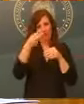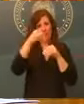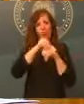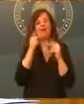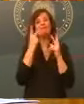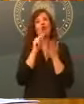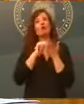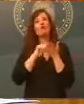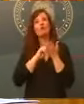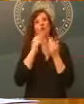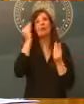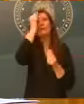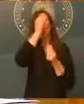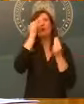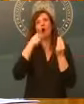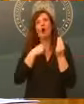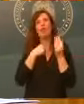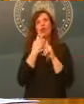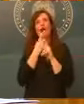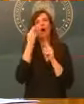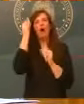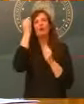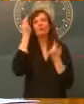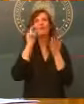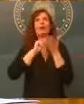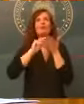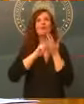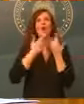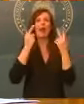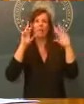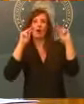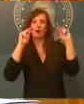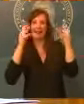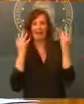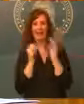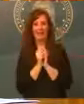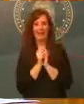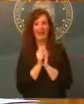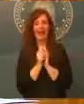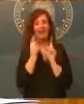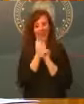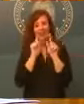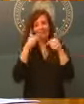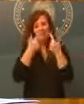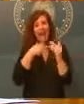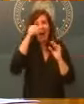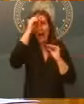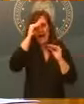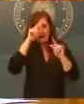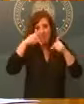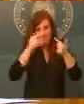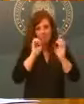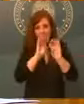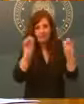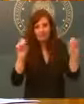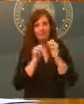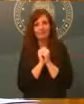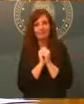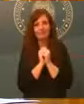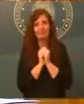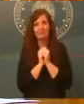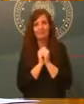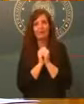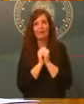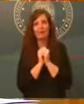è anche una scuola moderna, legata agli ambienti di apprendimento. Basta vedere la stessa identica fotografia della